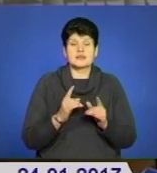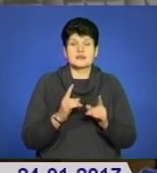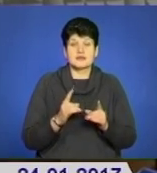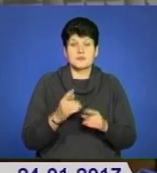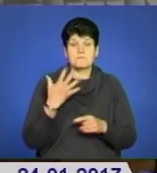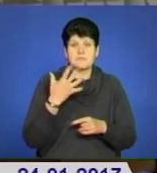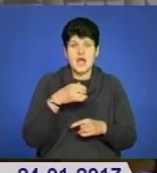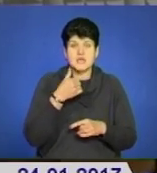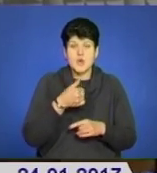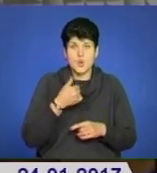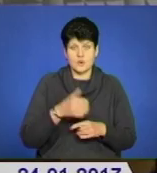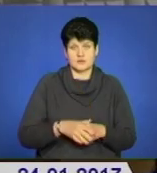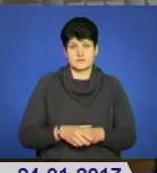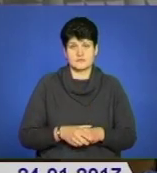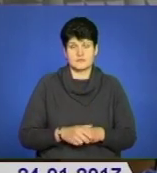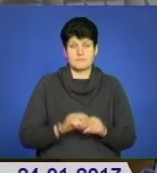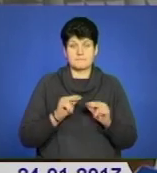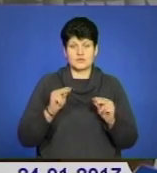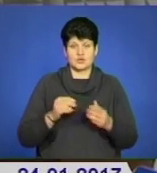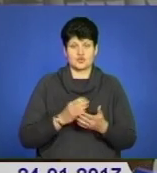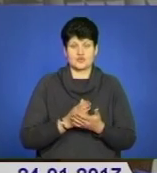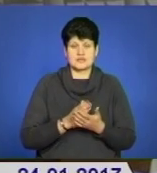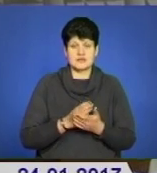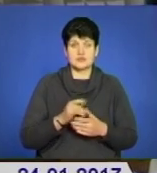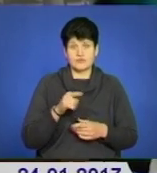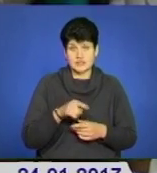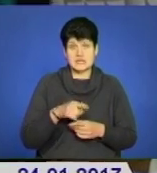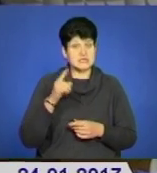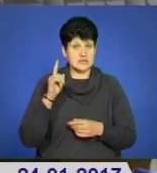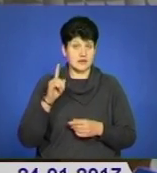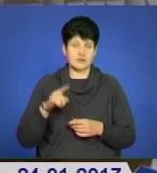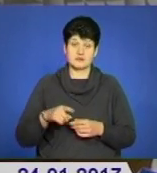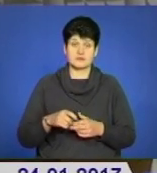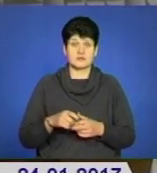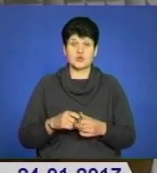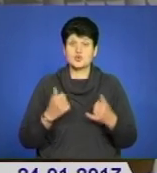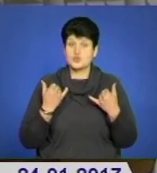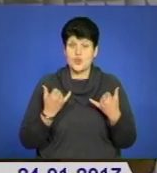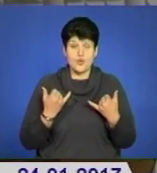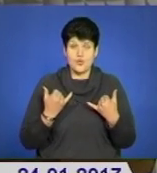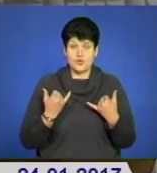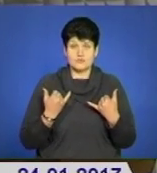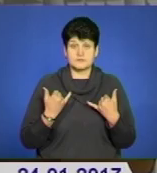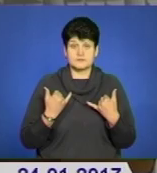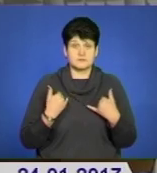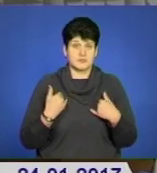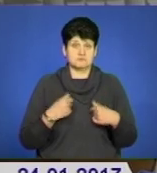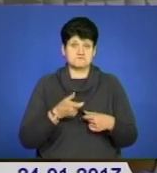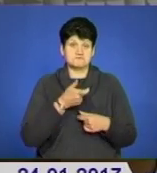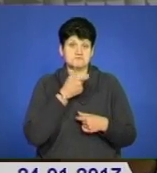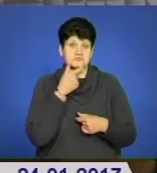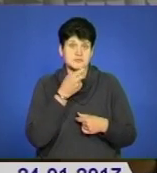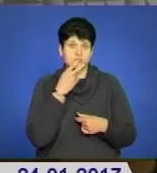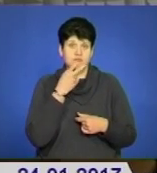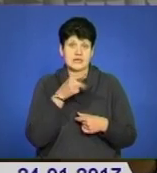всього-навсього 5 років педагогічного стажу, але вона, ви знаєте, сьогодні ми в захопленні спостерігали